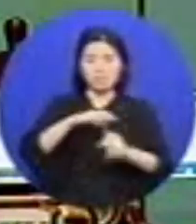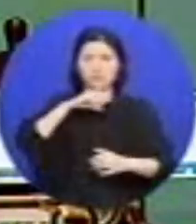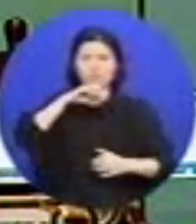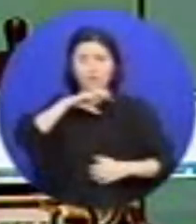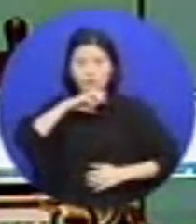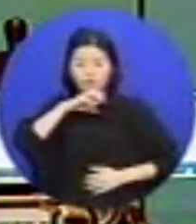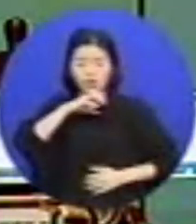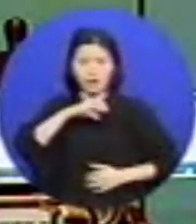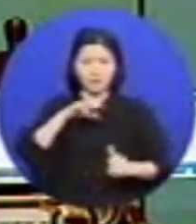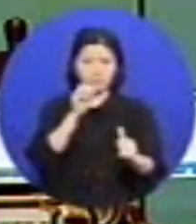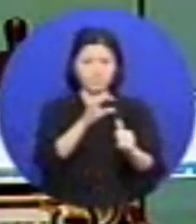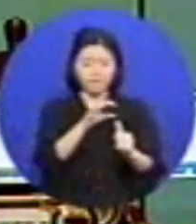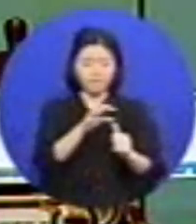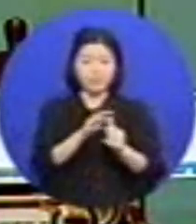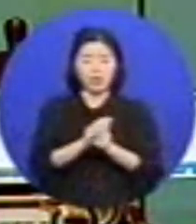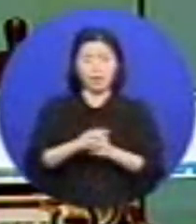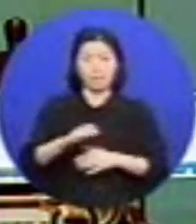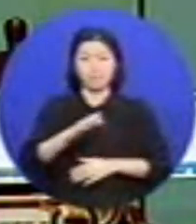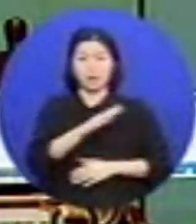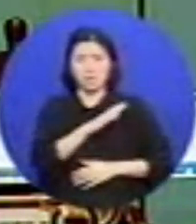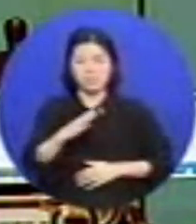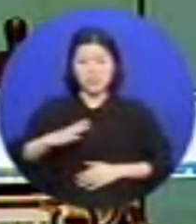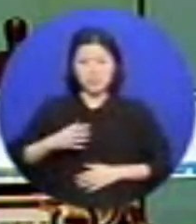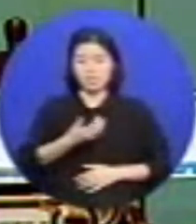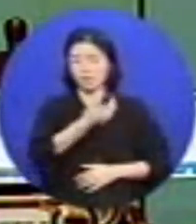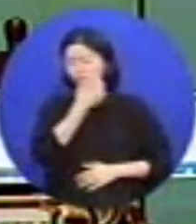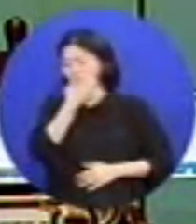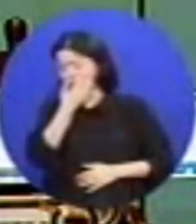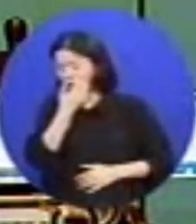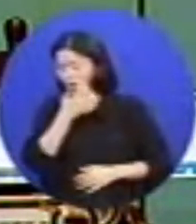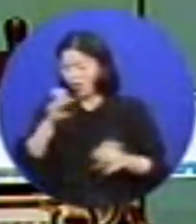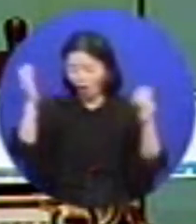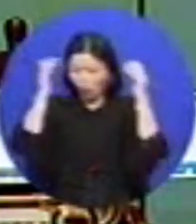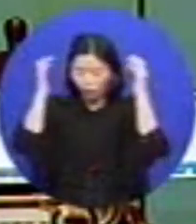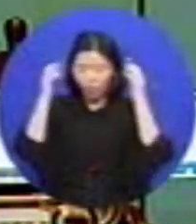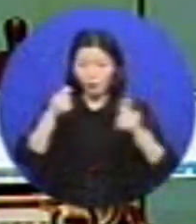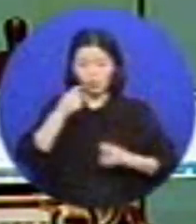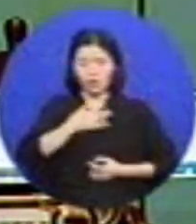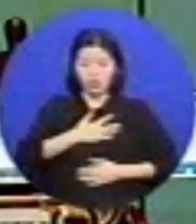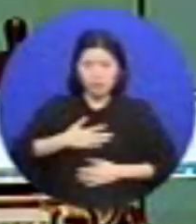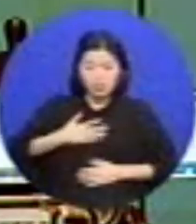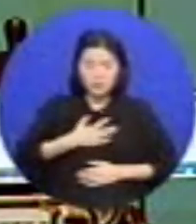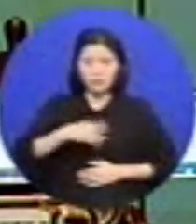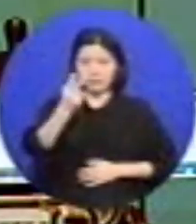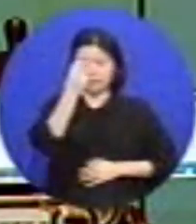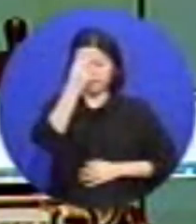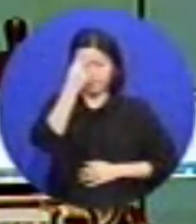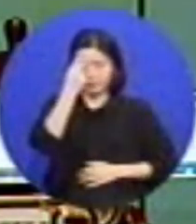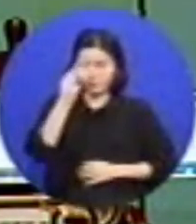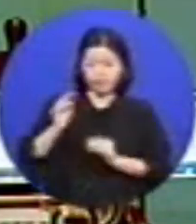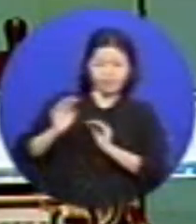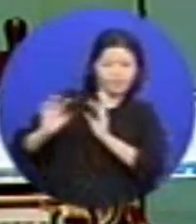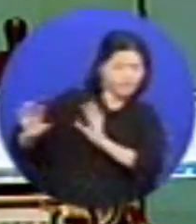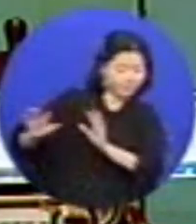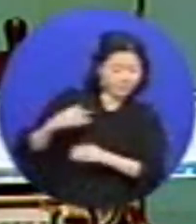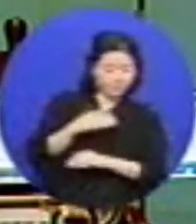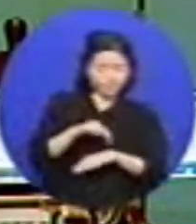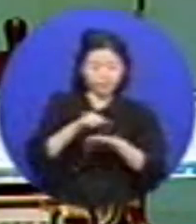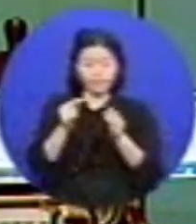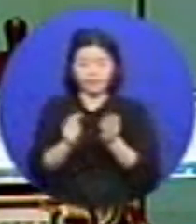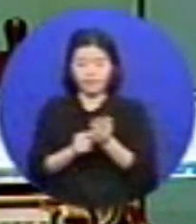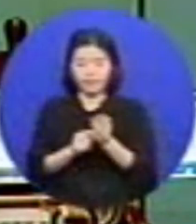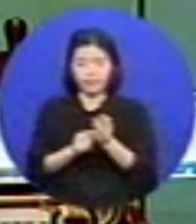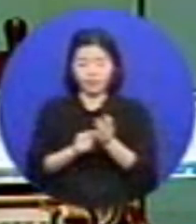원망, 배신, 수치심, 고통, 슬픔, 근심, 거절감,